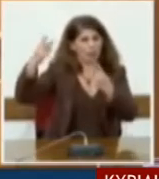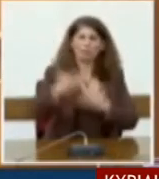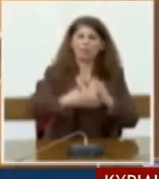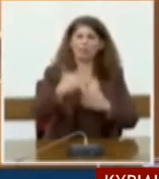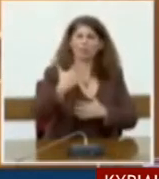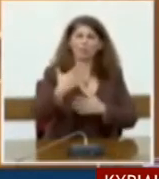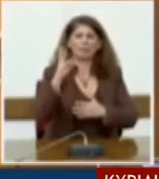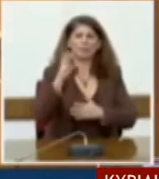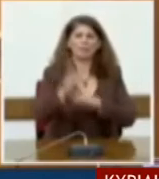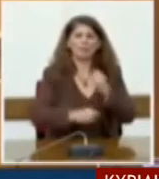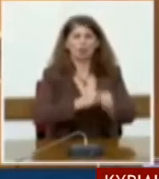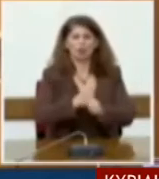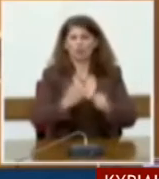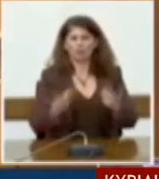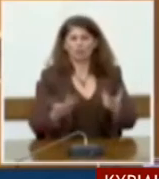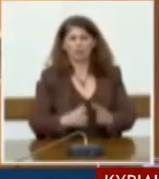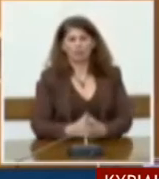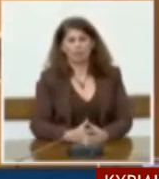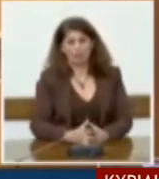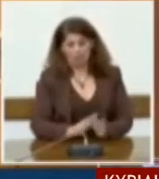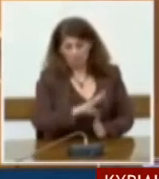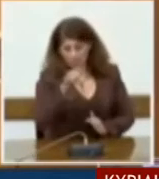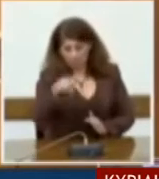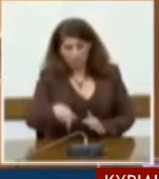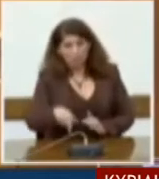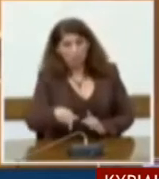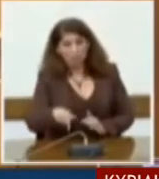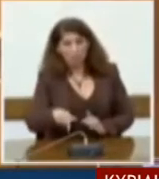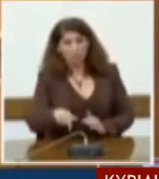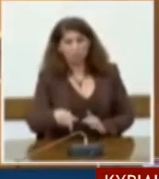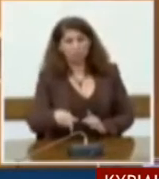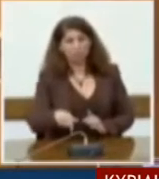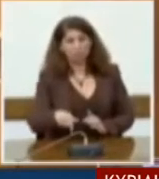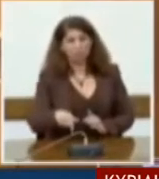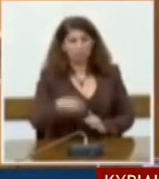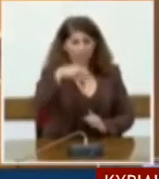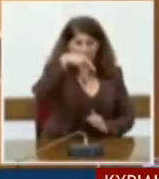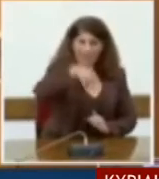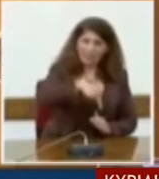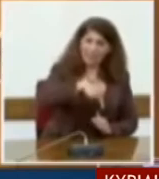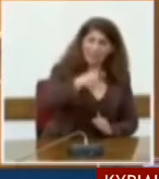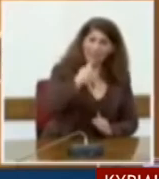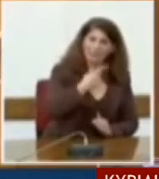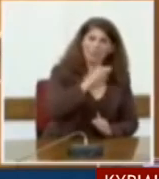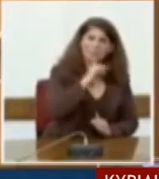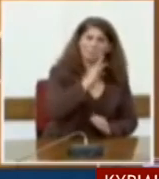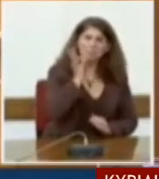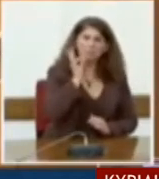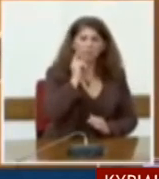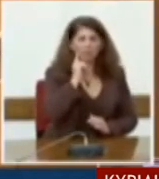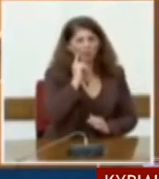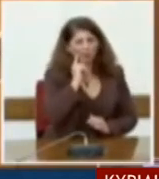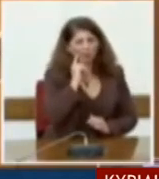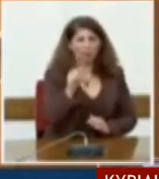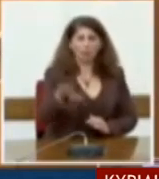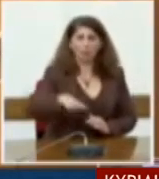απόσπασμα. Τα χρόνια. Διότι μέχρι στιγμής για την απολυνητοποίηση πρακτικά δεν έχετε πει τίποτα, κλείνετε το μάτι ουσιαστικά σε περιοχές οι